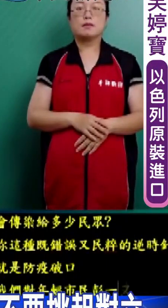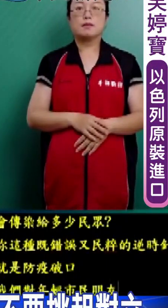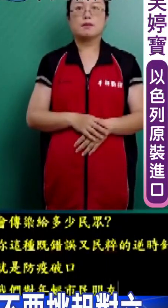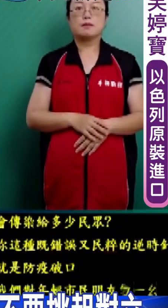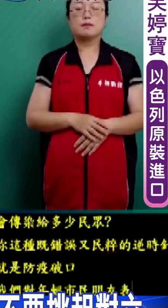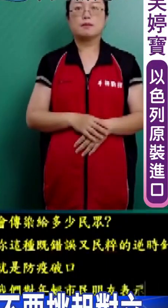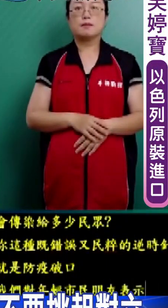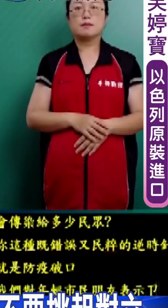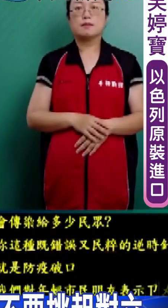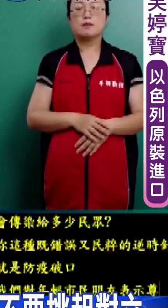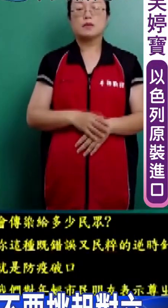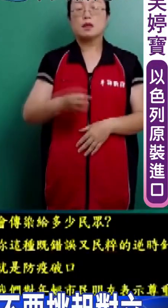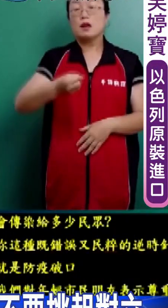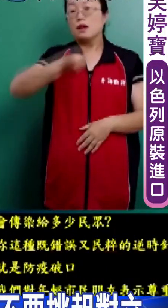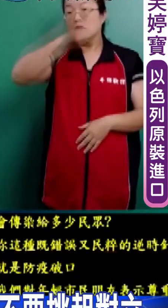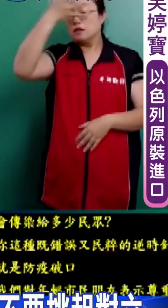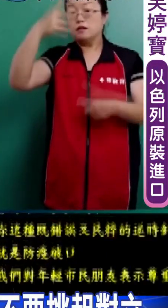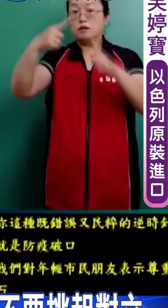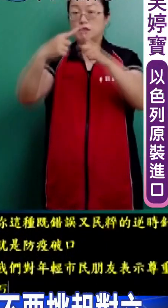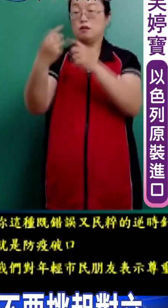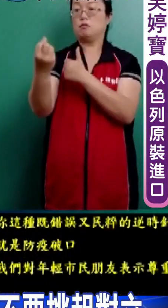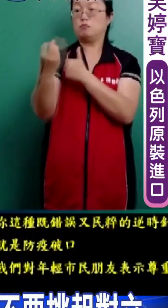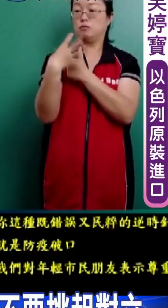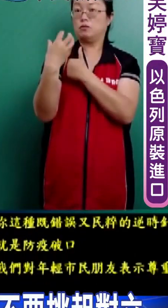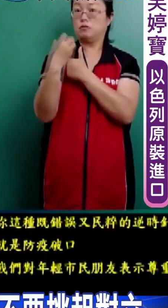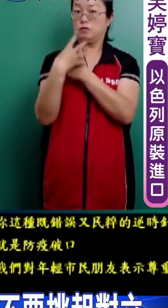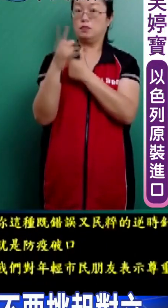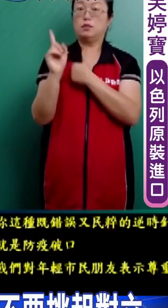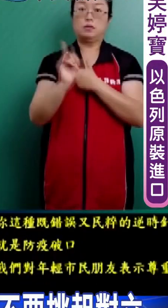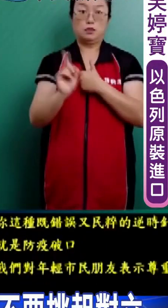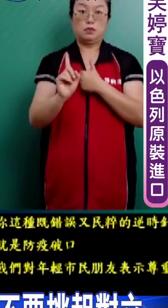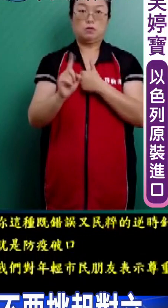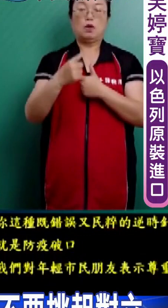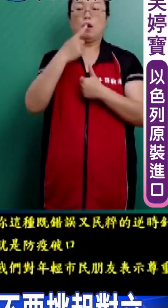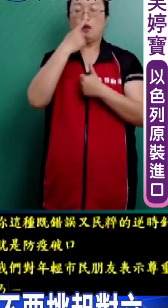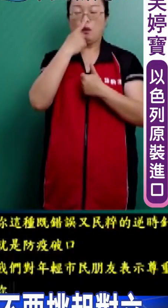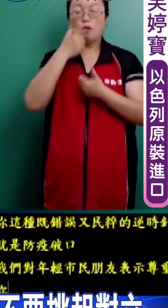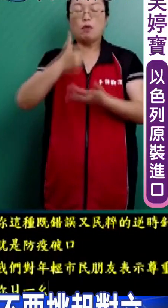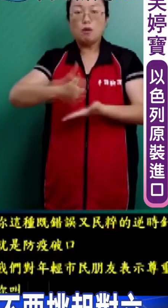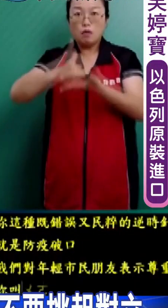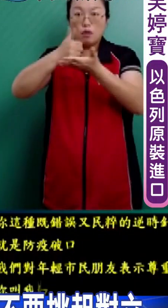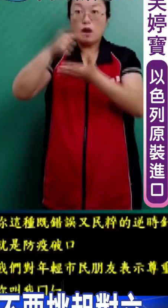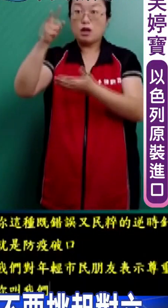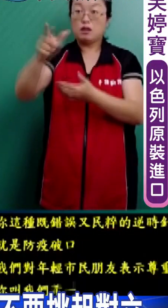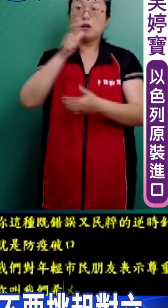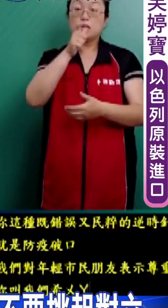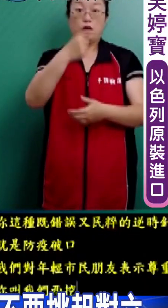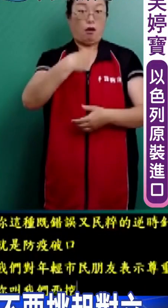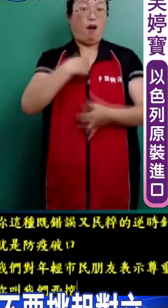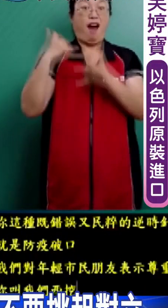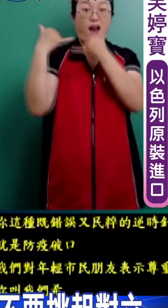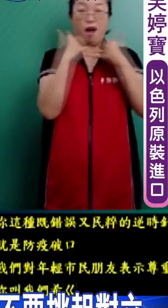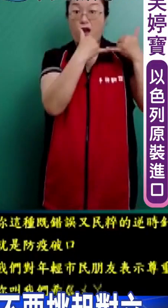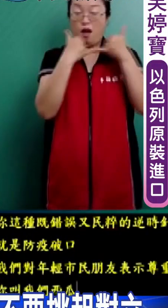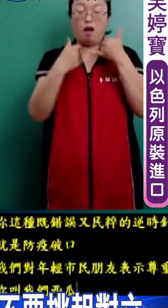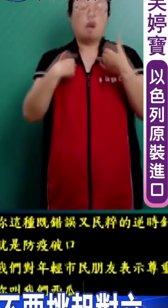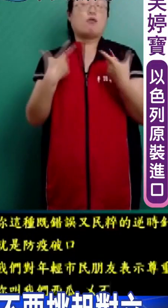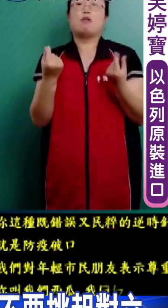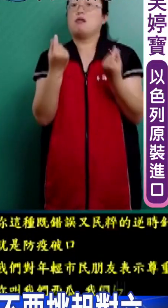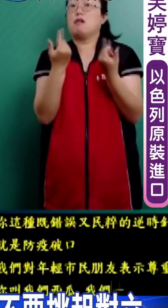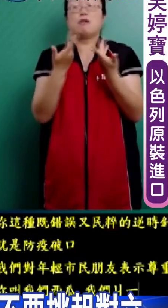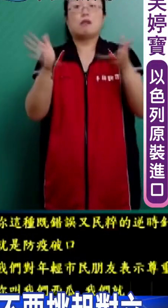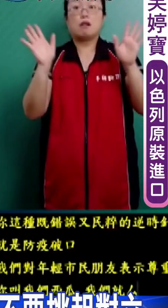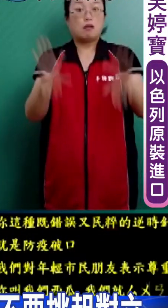竟我们是民选的公职，所以你叫我们西瓜我们就算了。那但